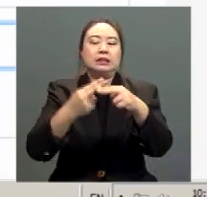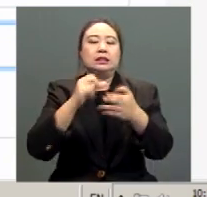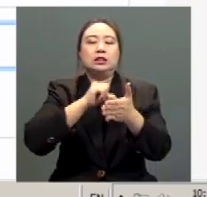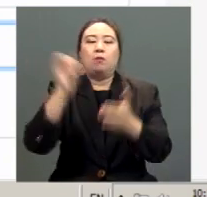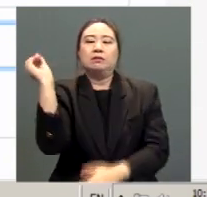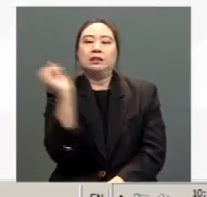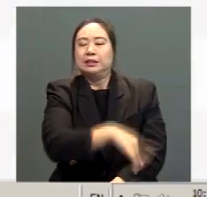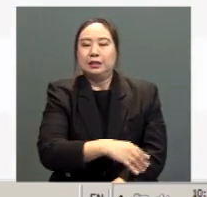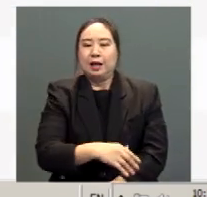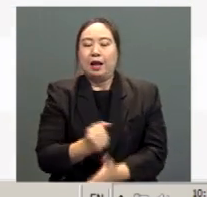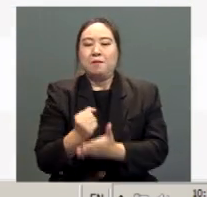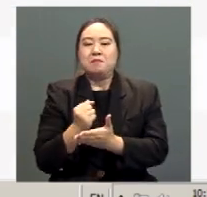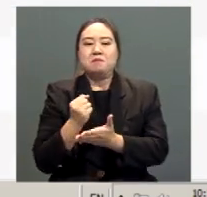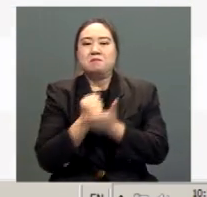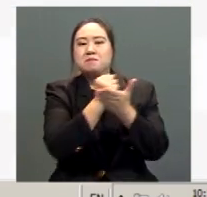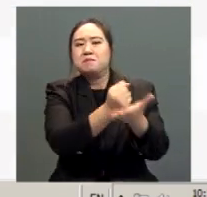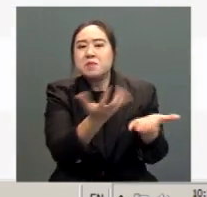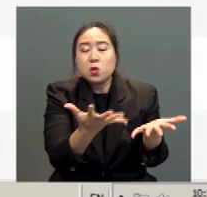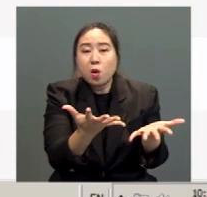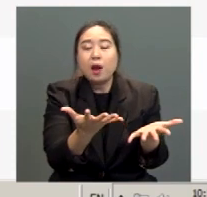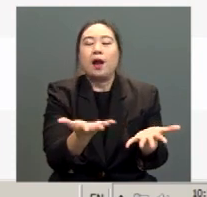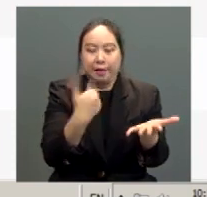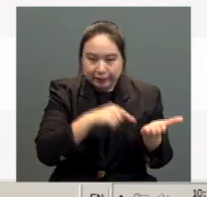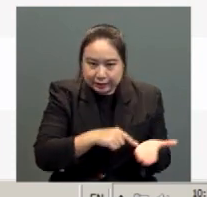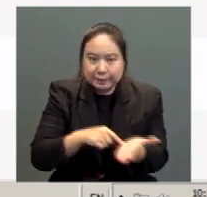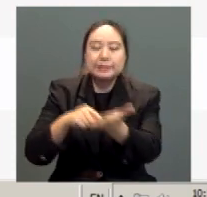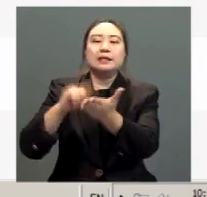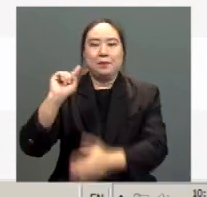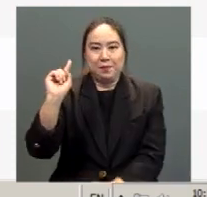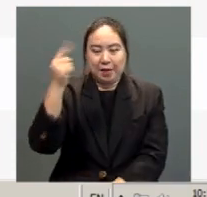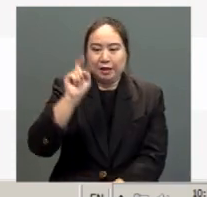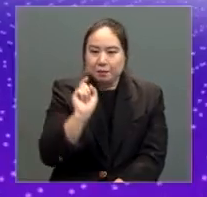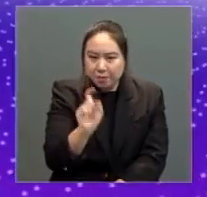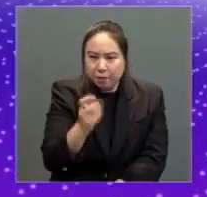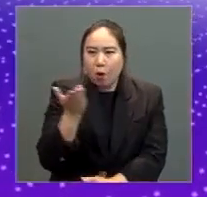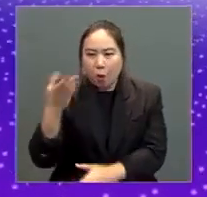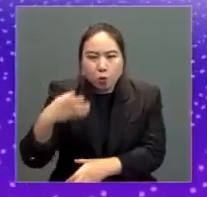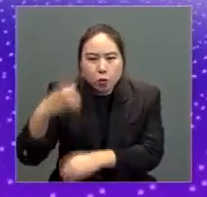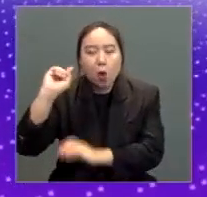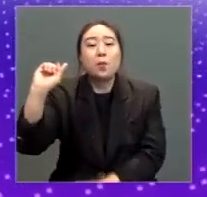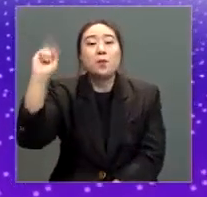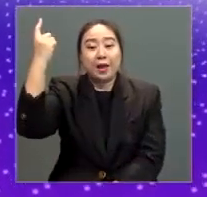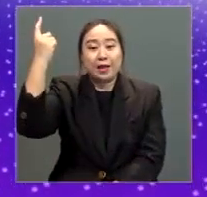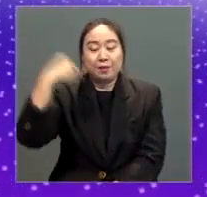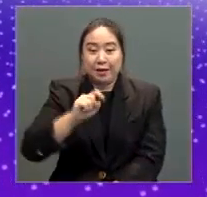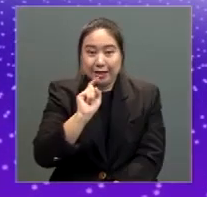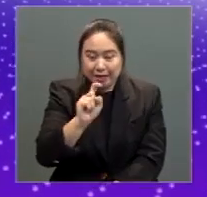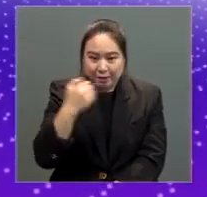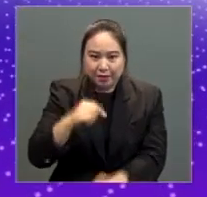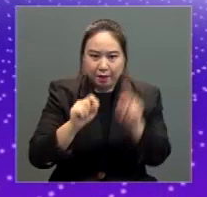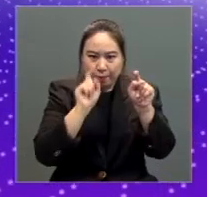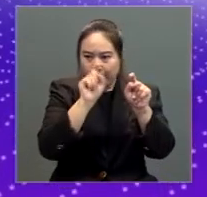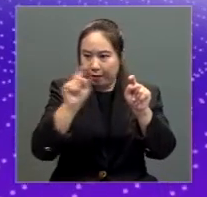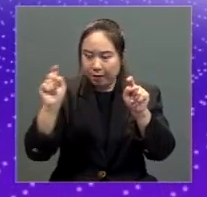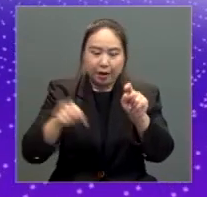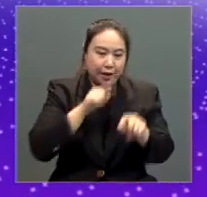าไม่ได้รับสิทธิ์ในการให้รับความช่วยเหลือยื่นเข้าไปขอทบทวนสิทธิ์พอคลิกเข้าไปเขาก็จะมีช่องต่างๆให้เข้า